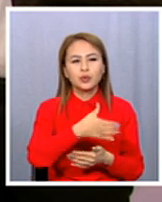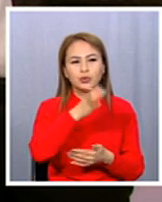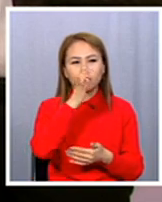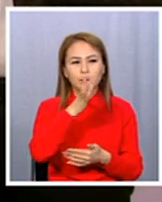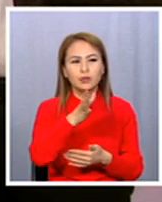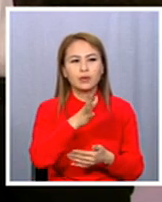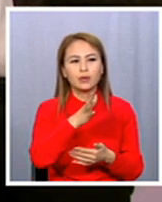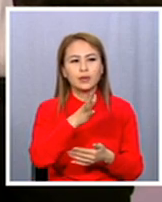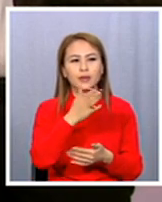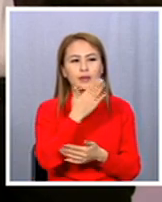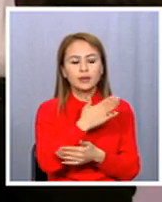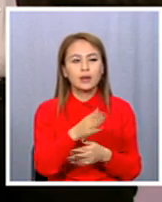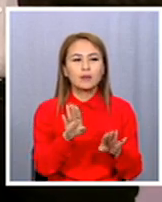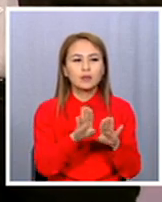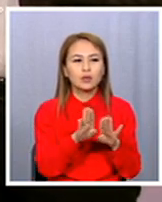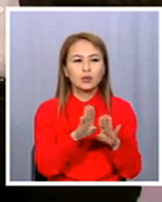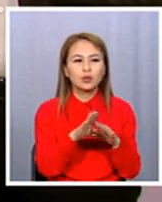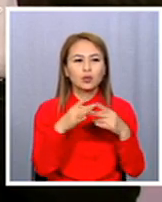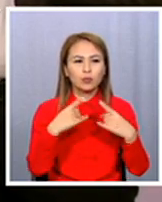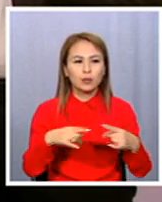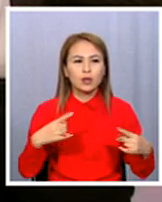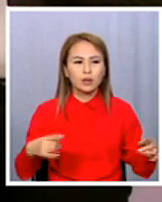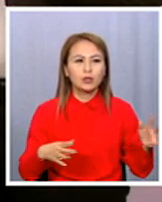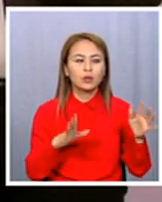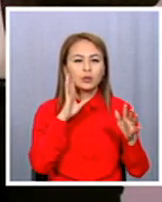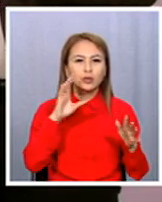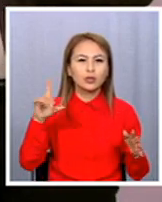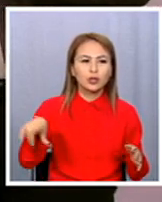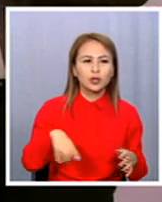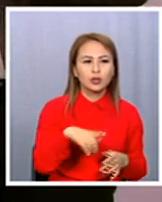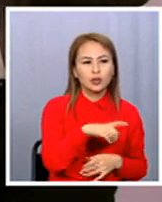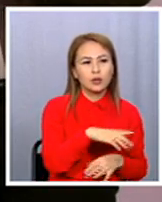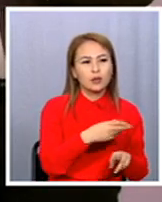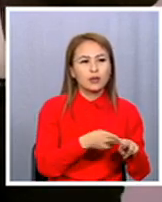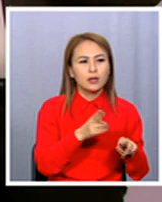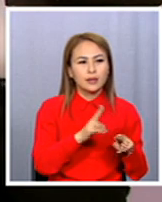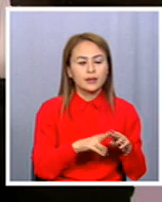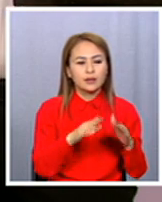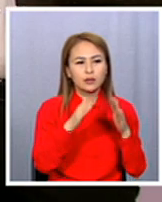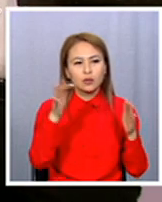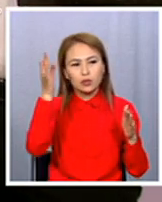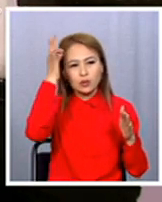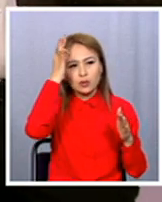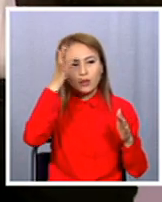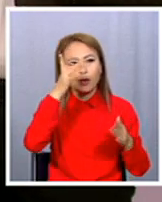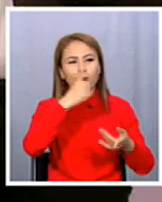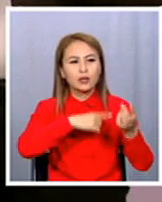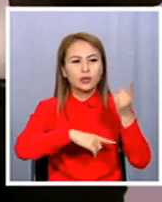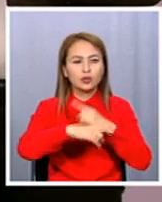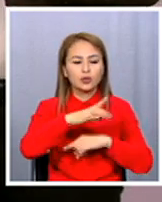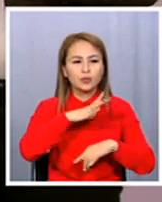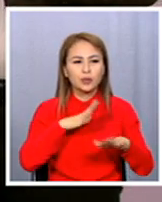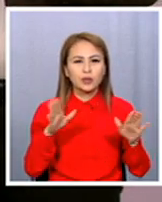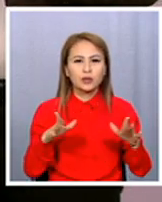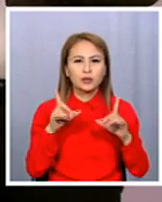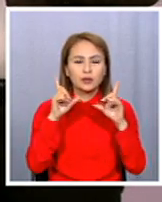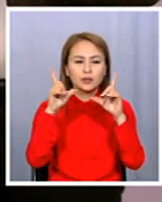қанды. Енді қамысты, томарлы көлдердегі ұялар еске түсті. Қайта ұшып